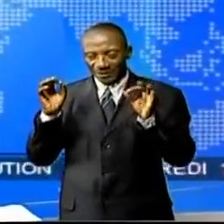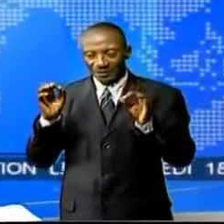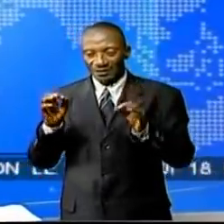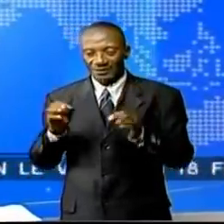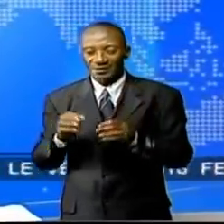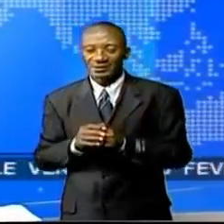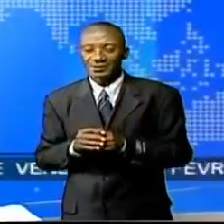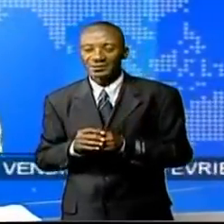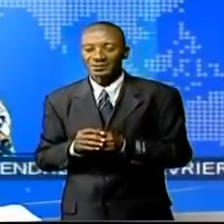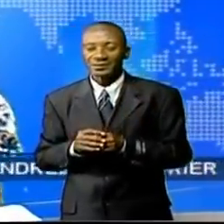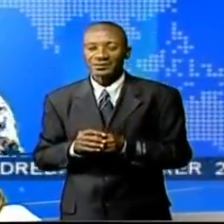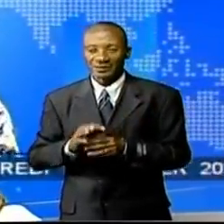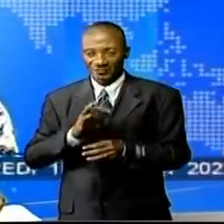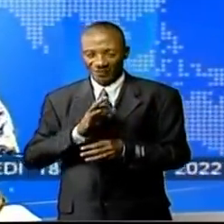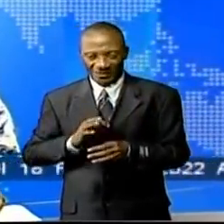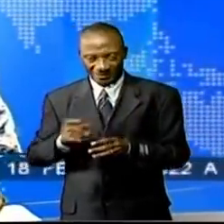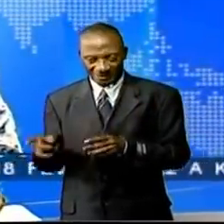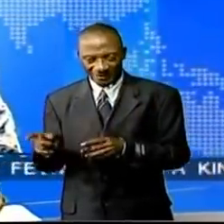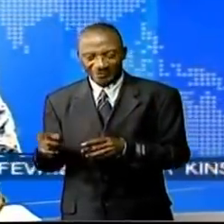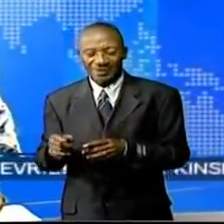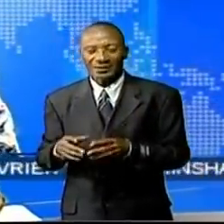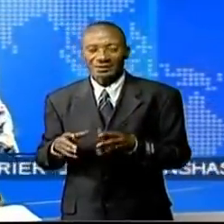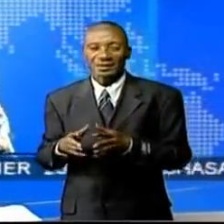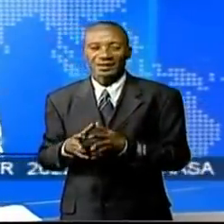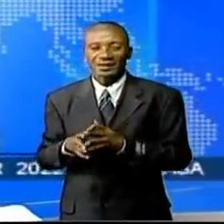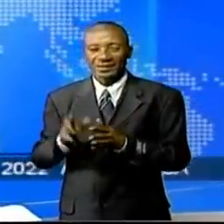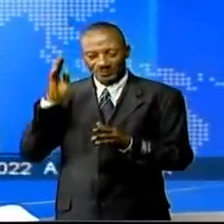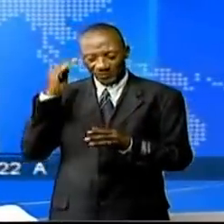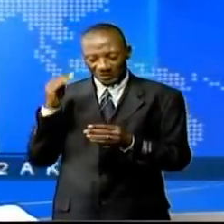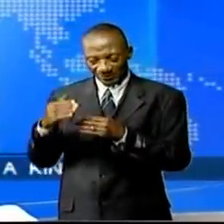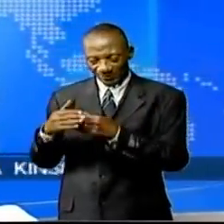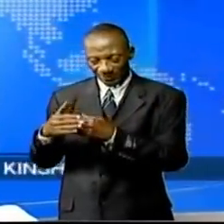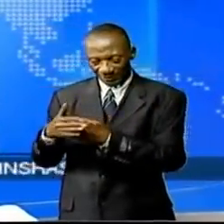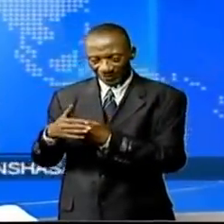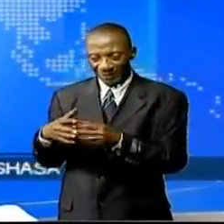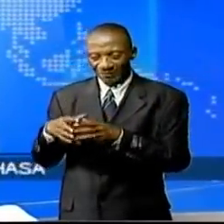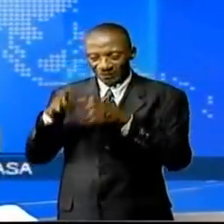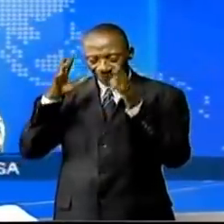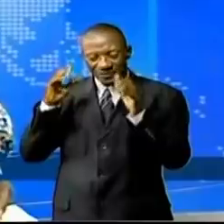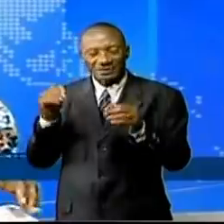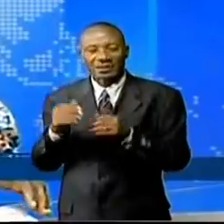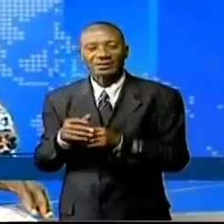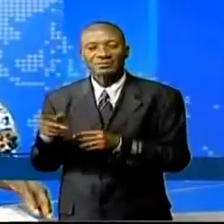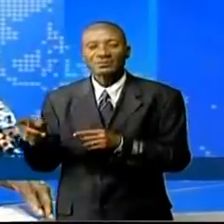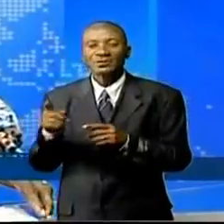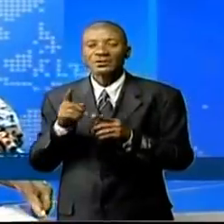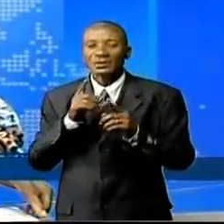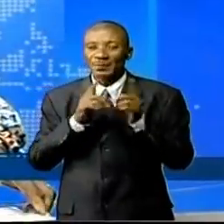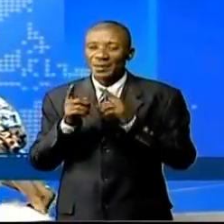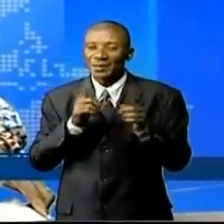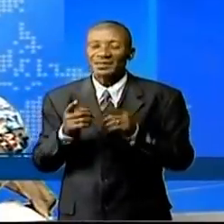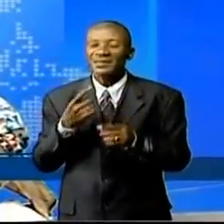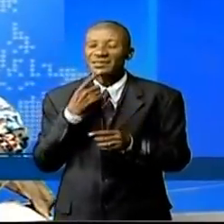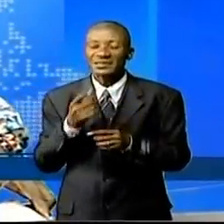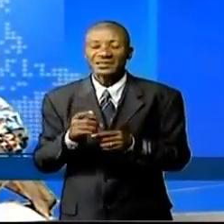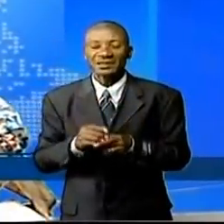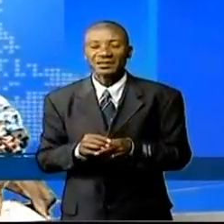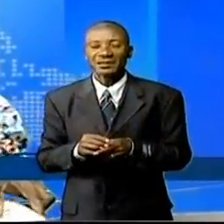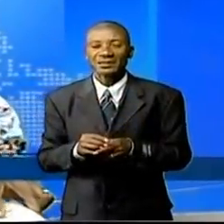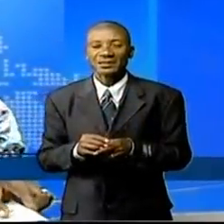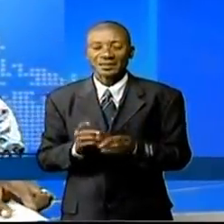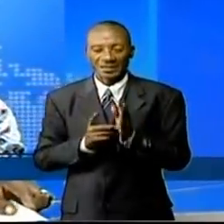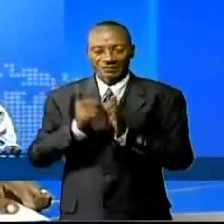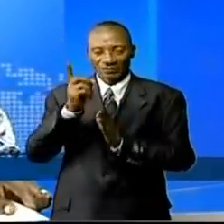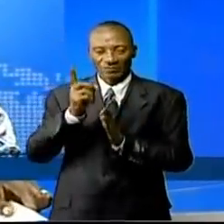la population congolaise peut s'approprier le projet de développement à la base des 145 territoires de la République démocratique du